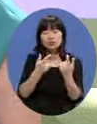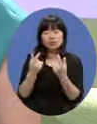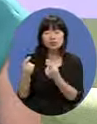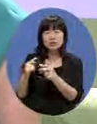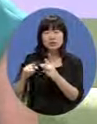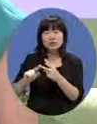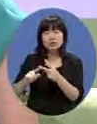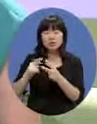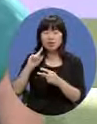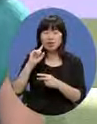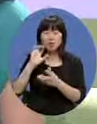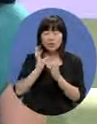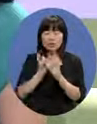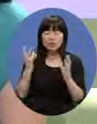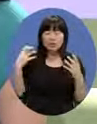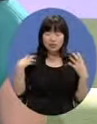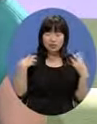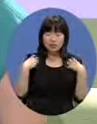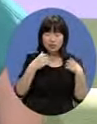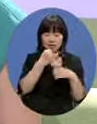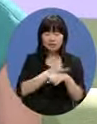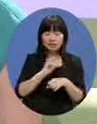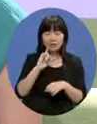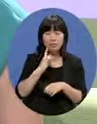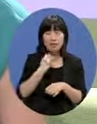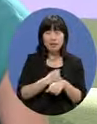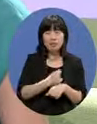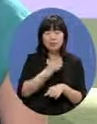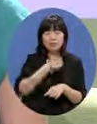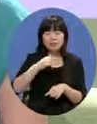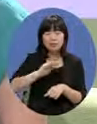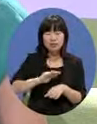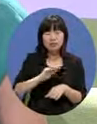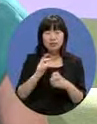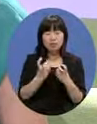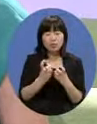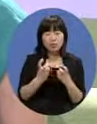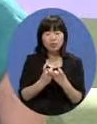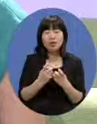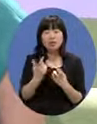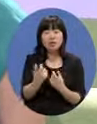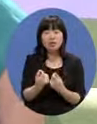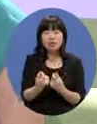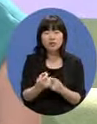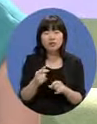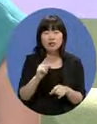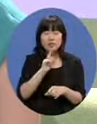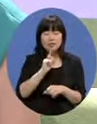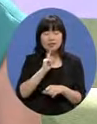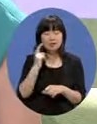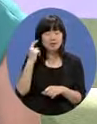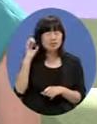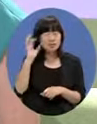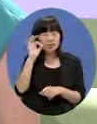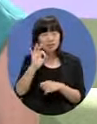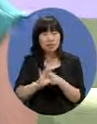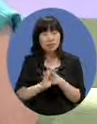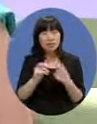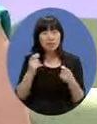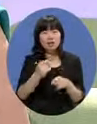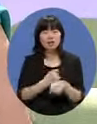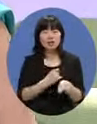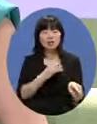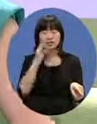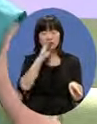어릴 적에는 막 꽃도 달고 싶고 되게 예쁘게 하고 싶은데 그걸 했을 때 어떻게 그냥 어? 그렇게 막 이렇게 얘기를 듣다 보면은 이런